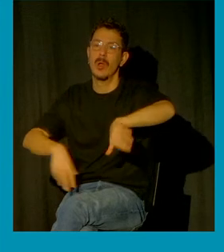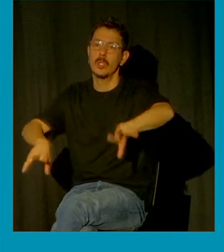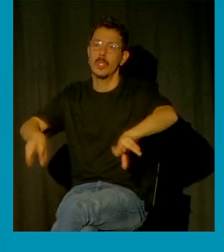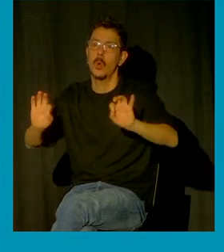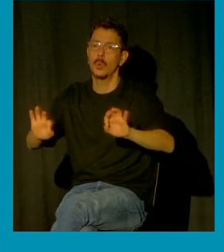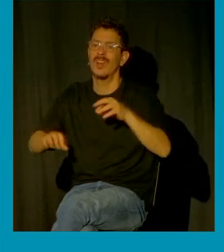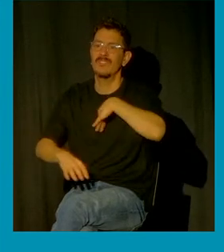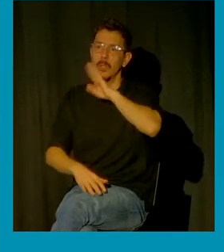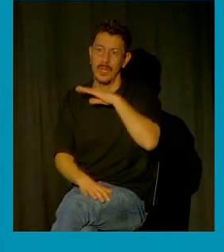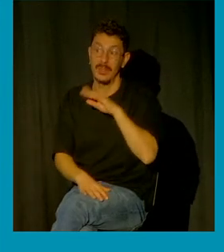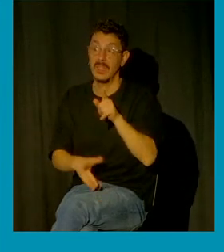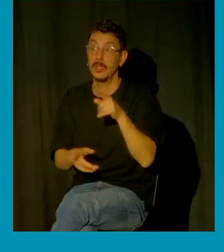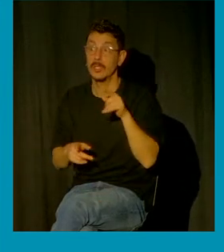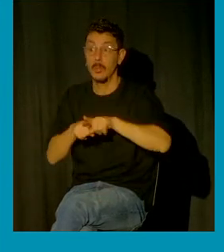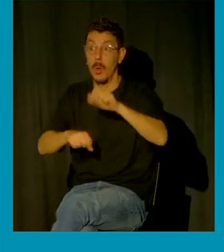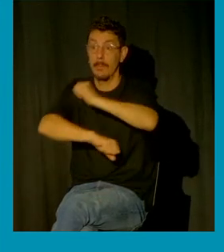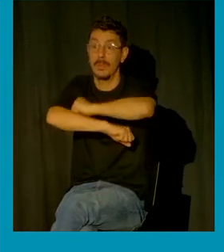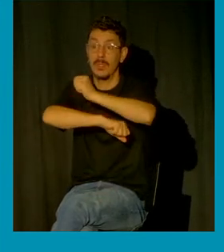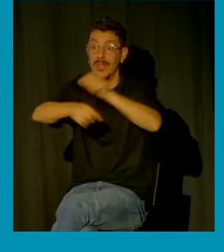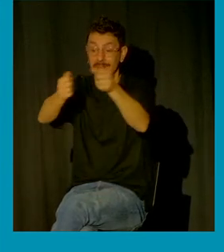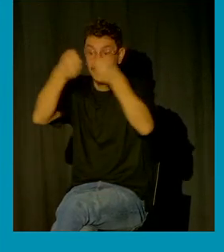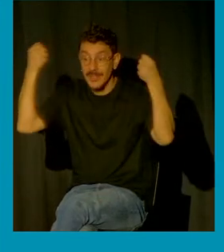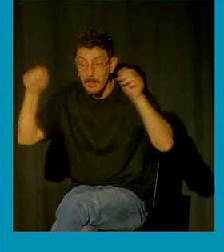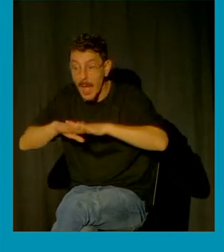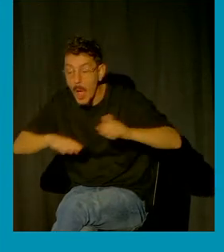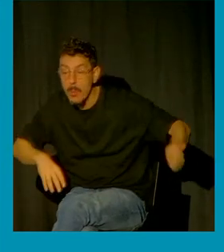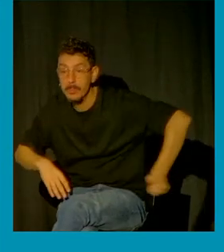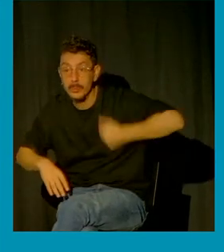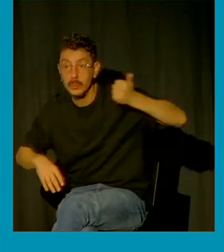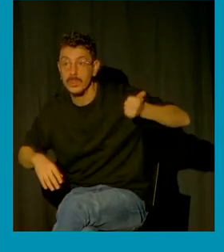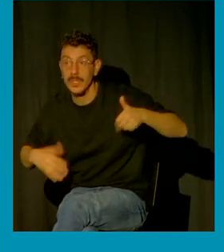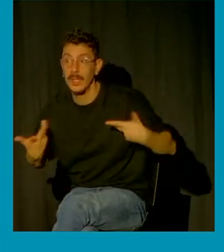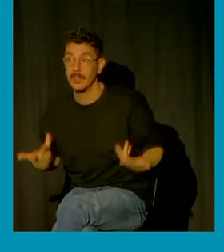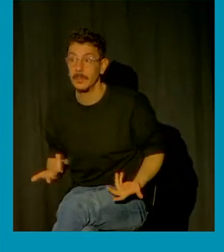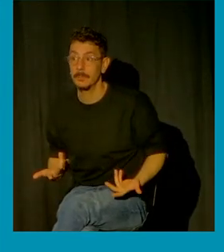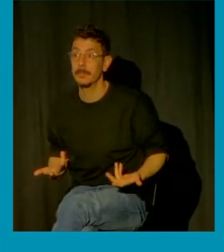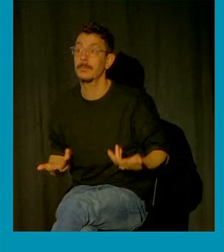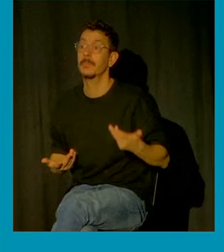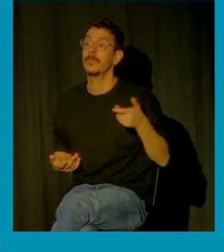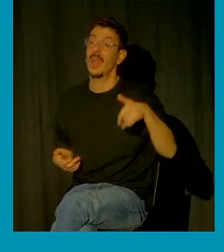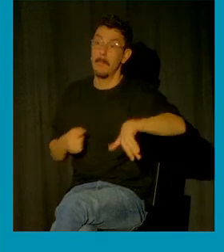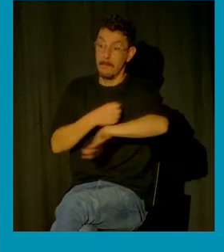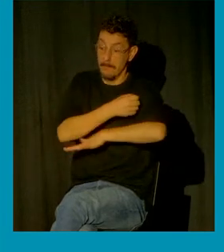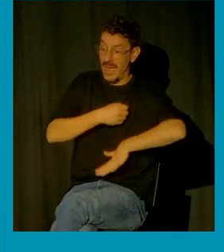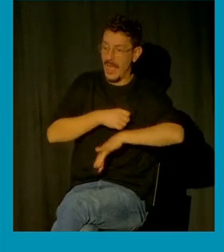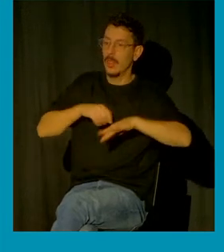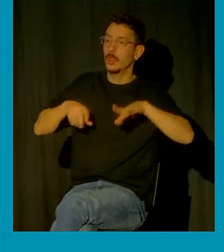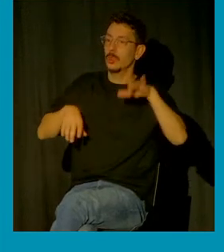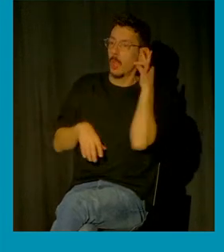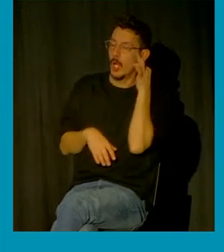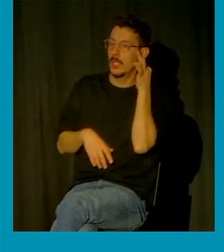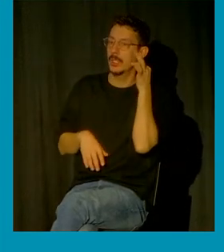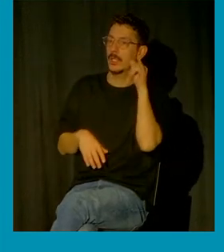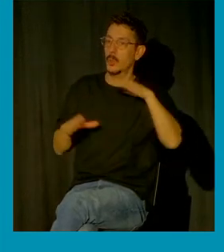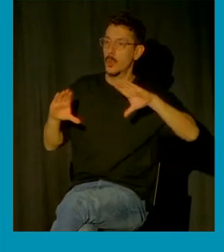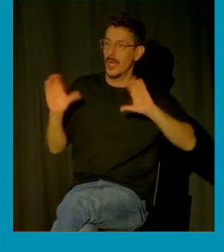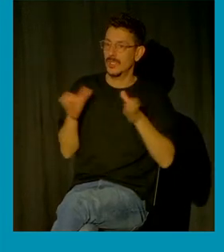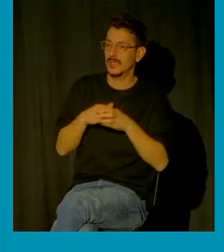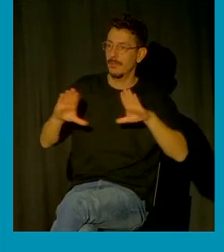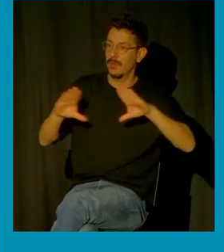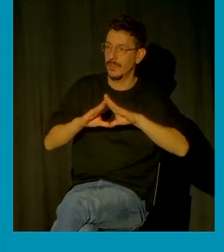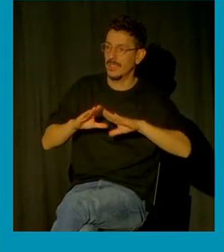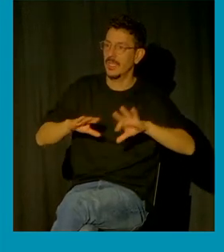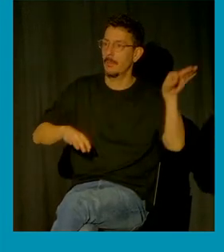una mena de finestra d'oportunitat m'atreviré a dir en què des de les bases des de les dones des dels col·lectius feministes les